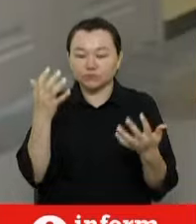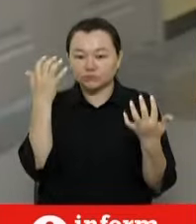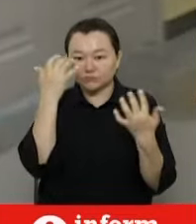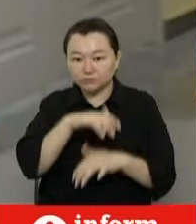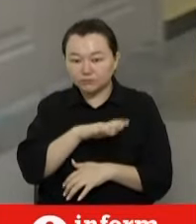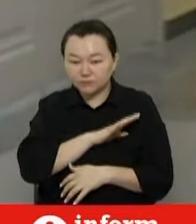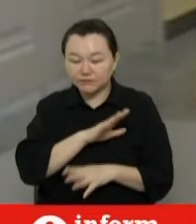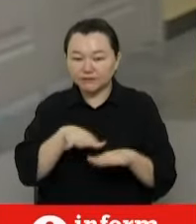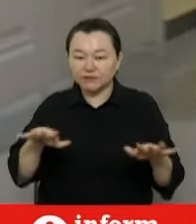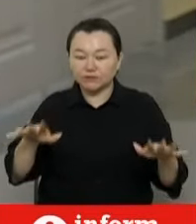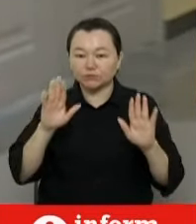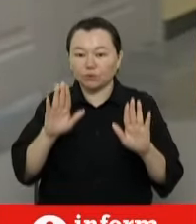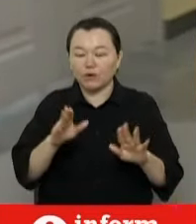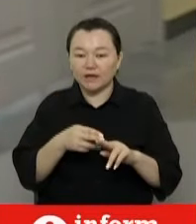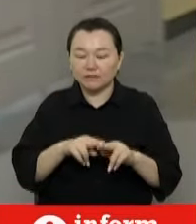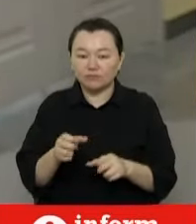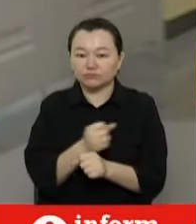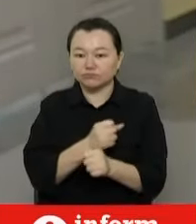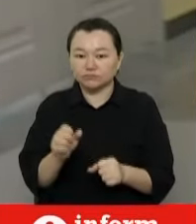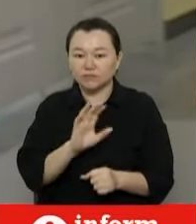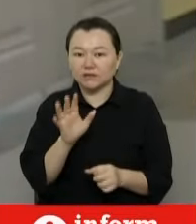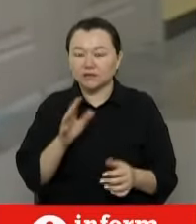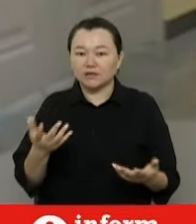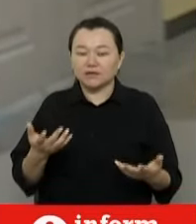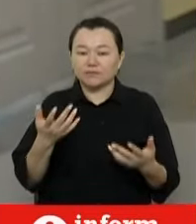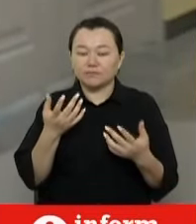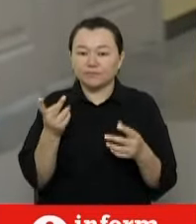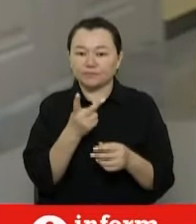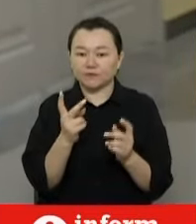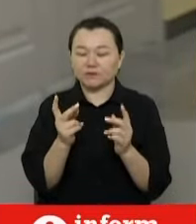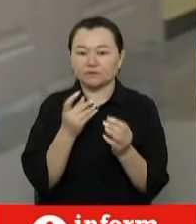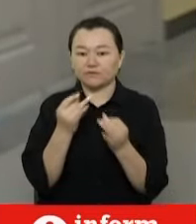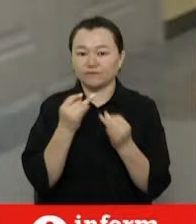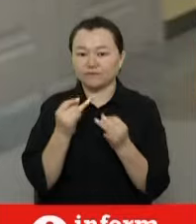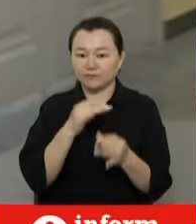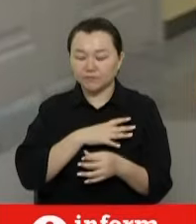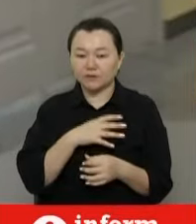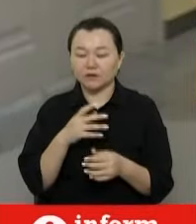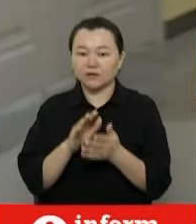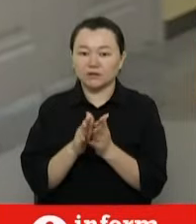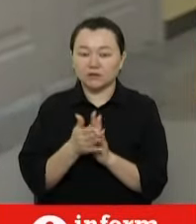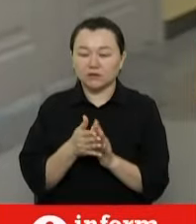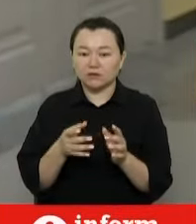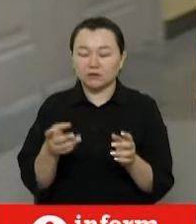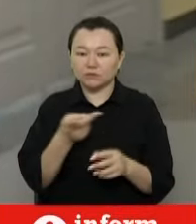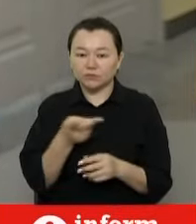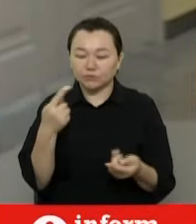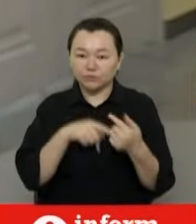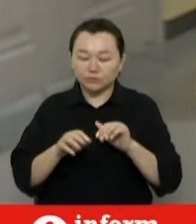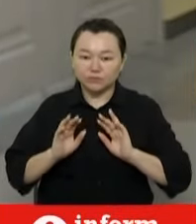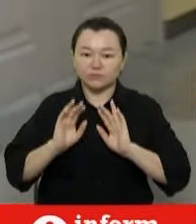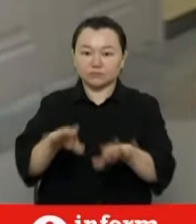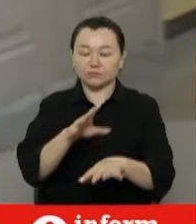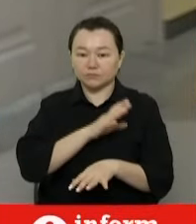қалғанда балалар жаңа тек бұл жерде төбелес емес, жаңағы екеуі бүйтіп сөйлесіп отырады да, бір мезгілде келіспей атып тұрып, бір бірін итеріп